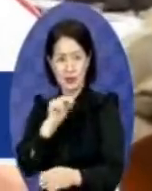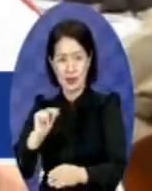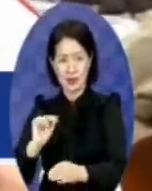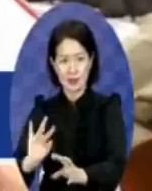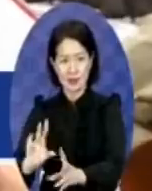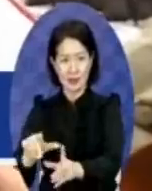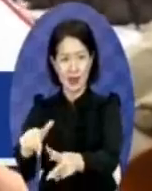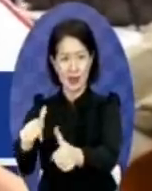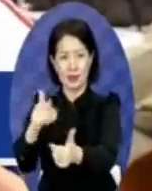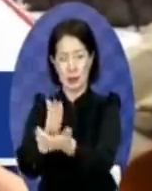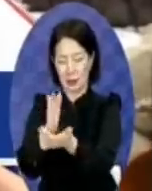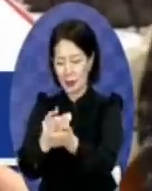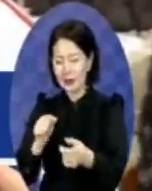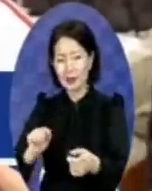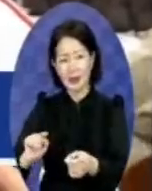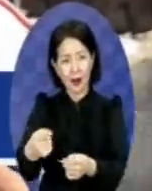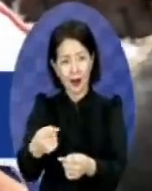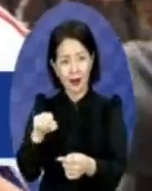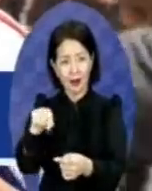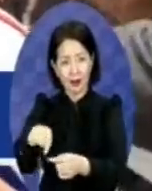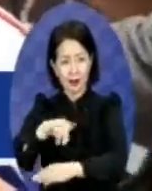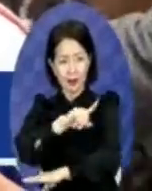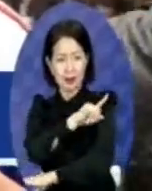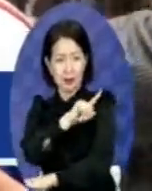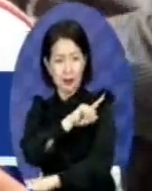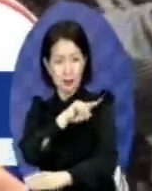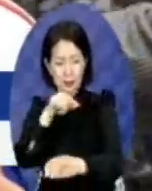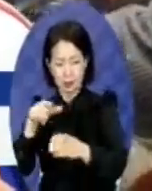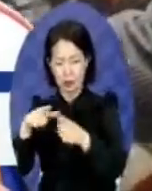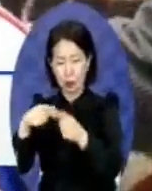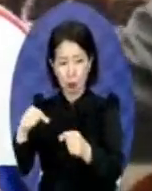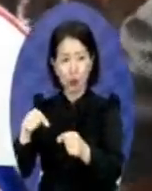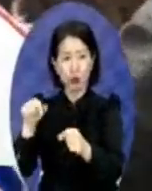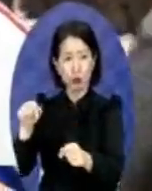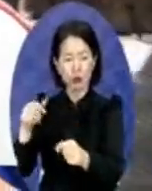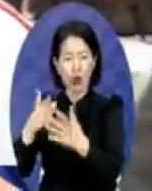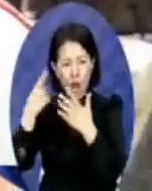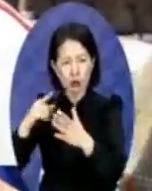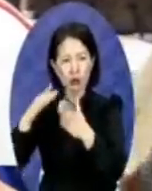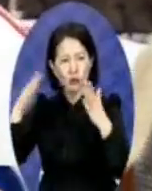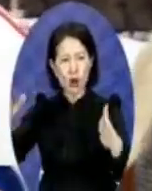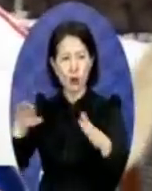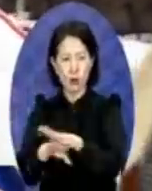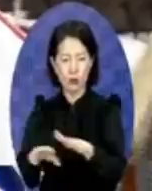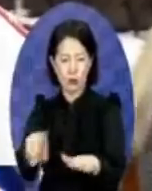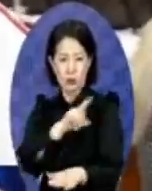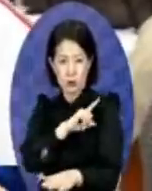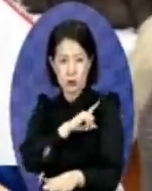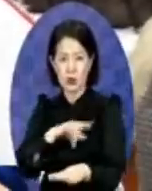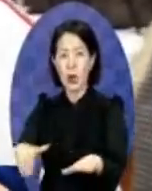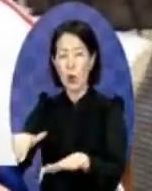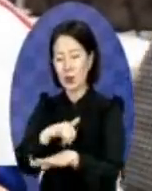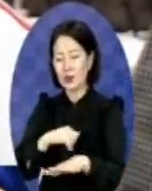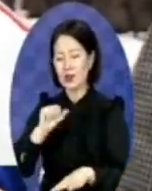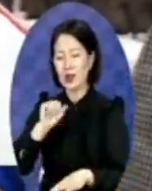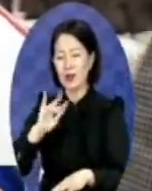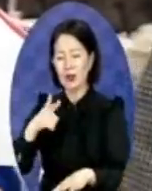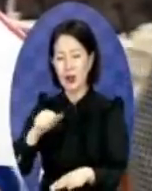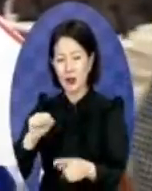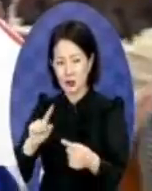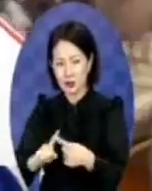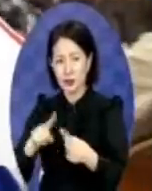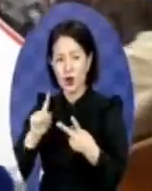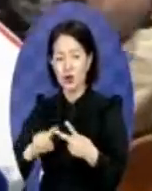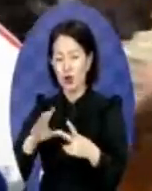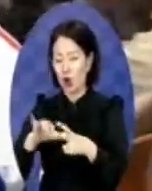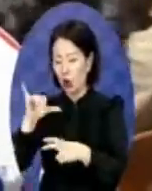байна. А яагаад вэ гэхээр энэ тэмцээн маань өөрөө Японд болдог хамгийн том хүүхдийн тэмцээн болсон. Үндсэндээ улсын аврах те. Тэгээд олон улсын тэмцээн болж байгаа